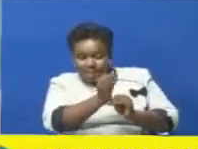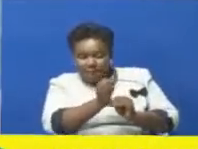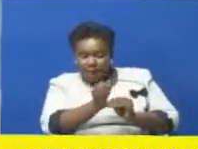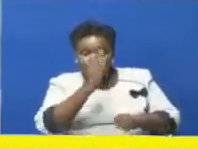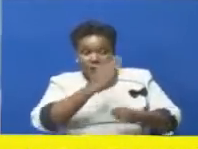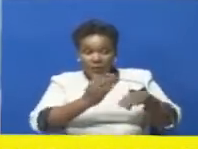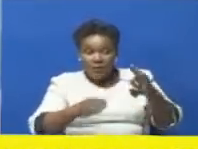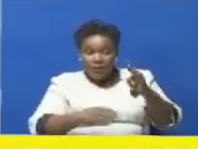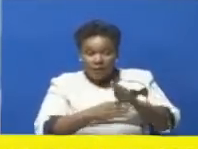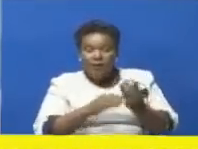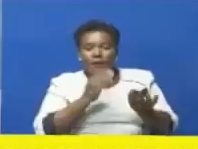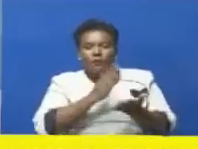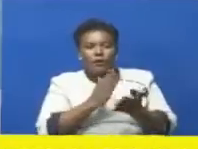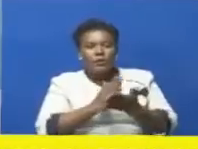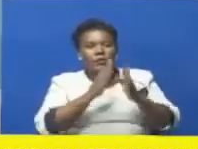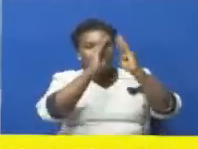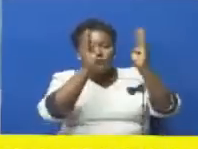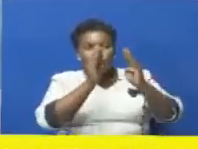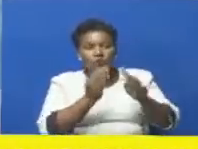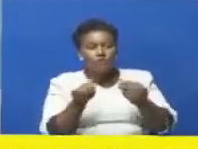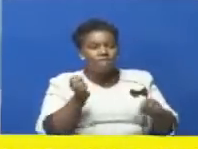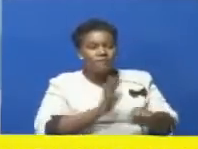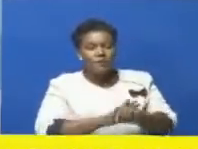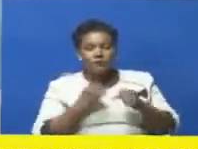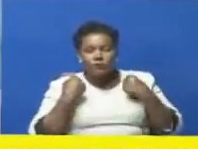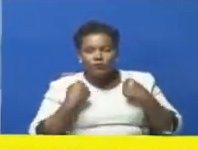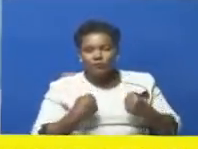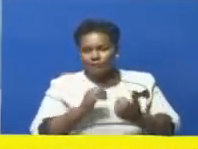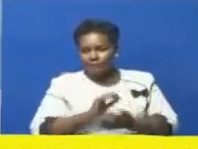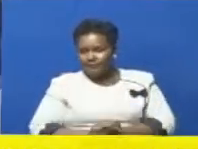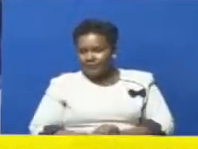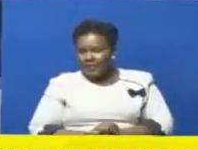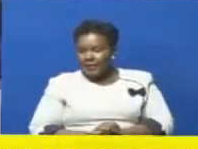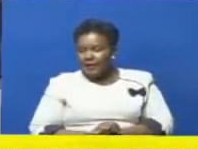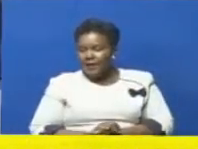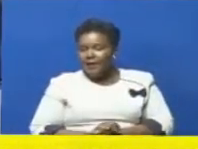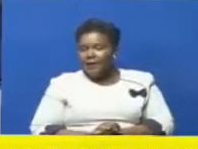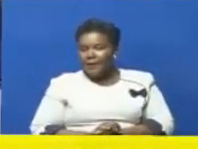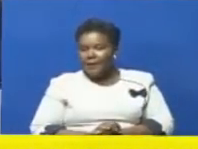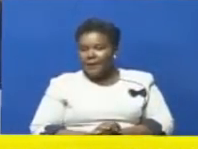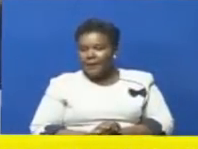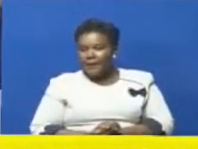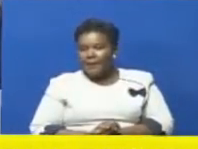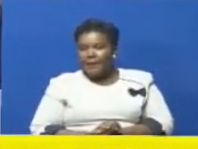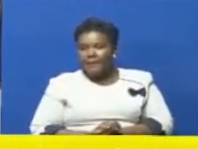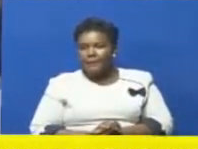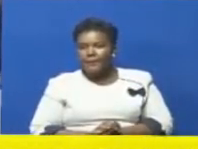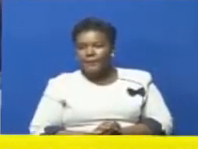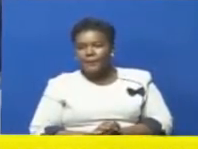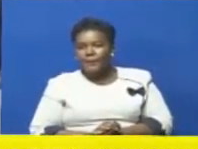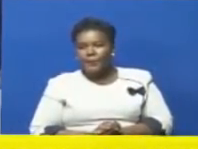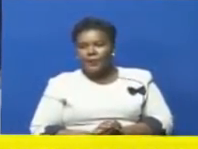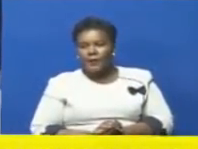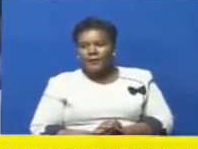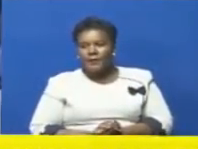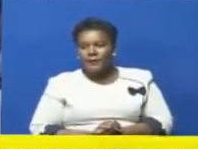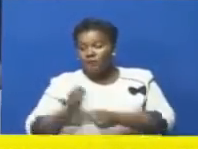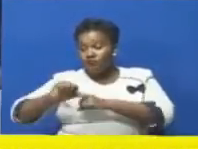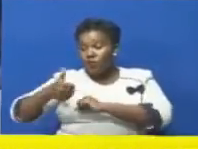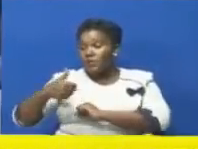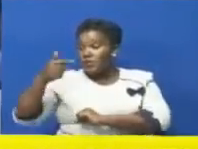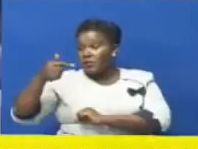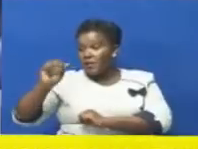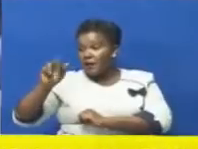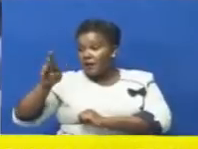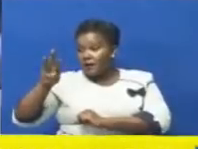miundombinu. Huko mhifadhi mkuu wa hifadhi ya urithi wa utamaduni wa dunia Messi Mbogela kutoka TAWA akibainisha juu